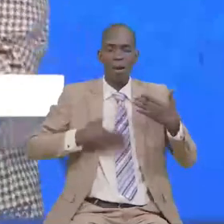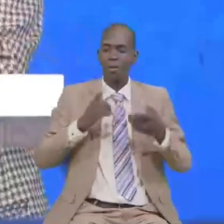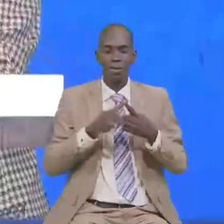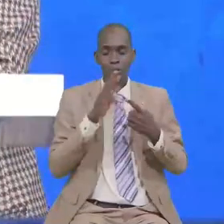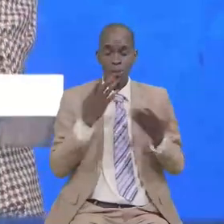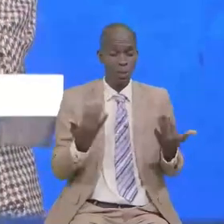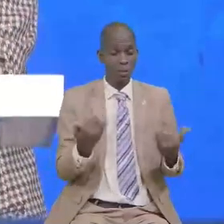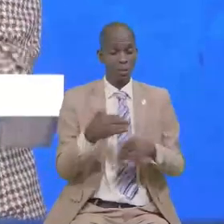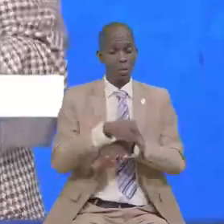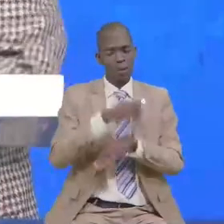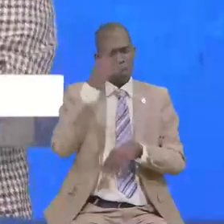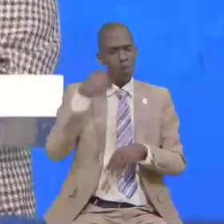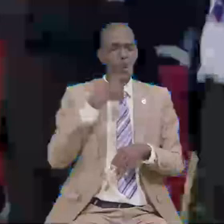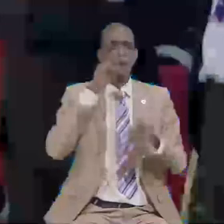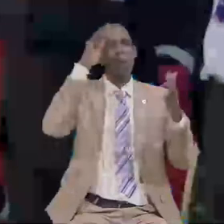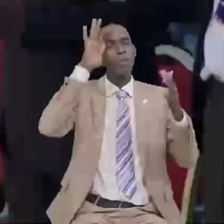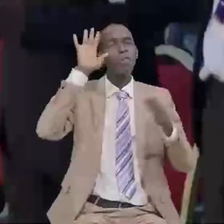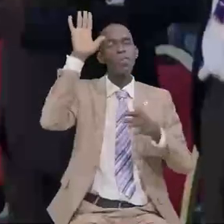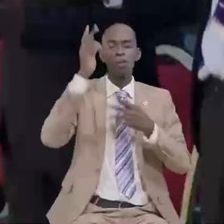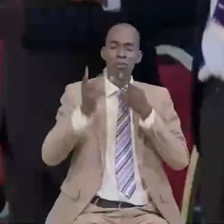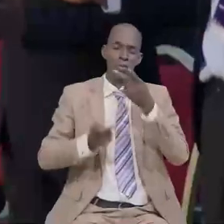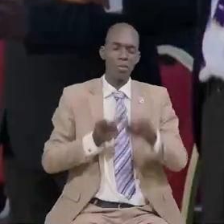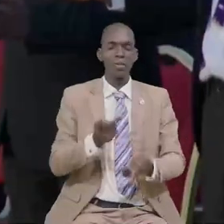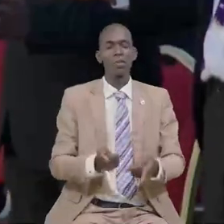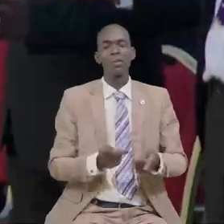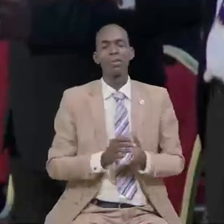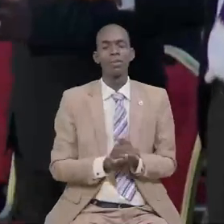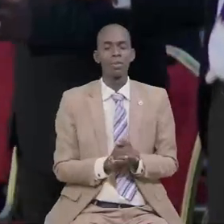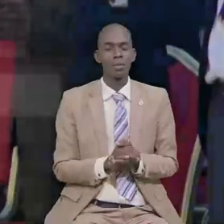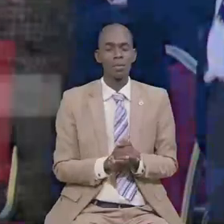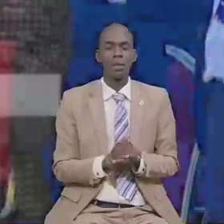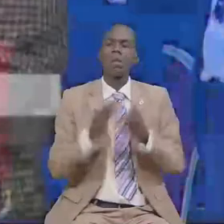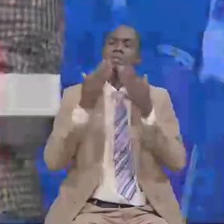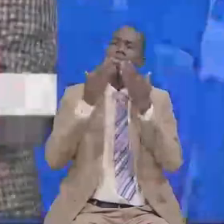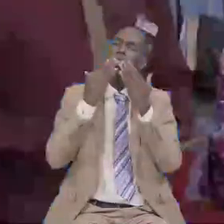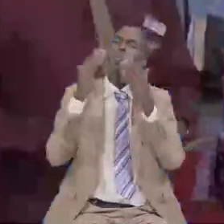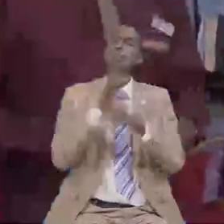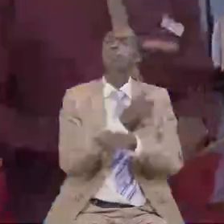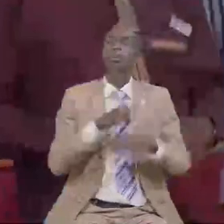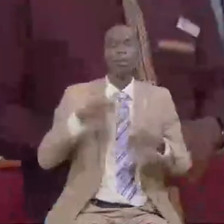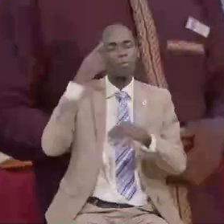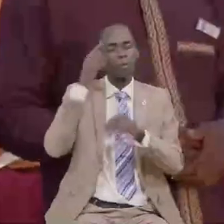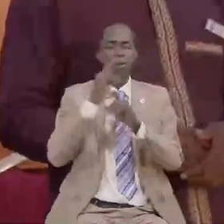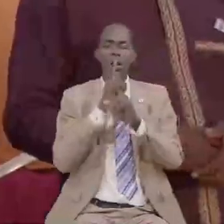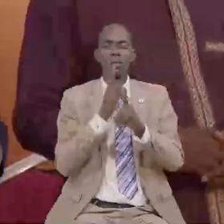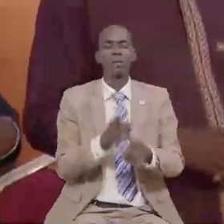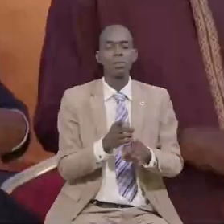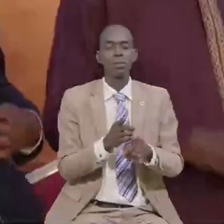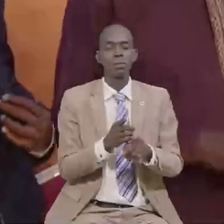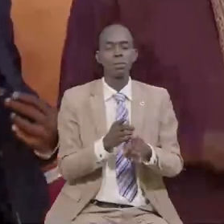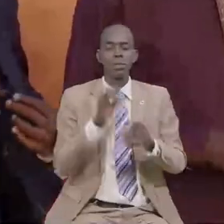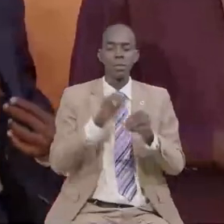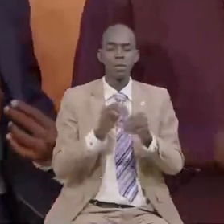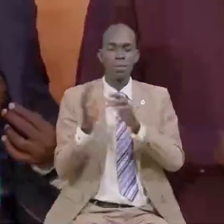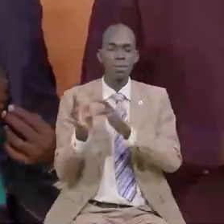d'être ici ce soir parce que nous attendons ta visitation. Nous te disons merci pour l'exaucement.